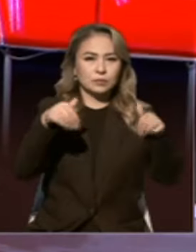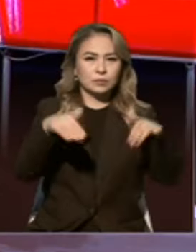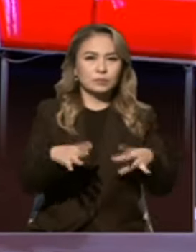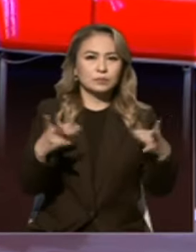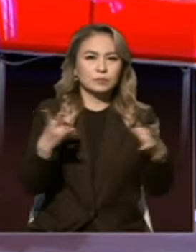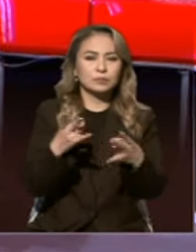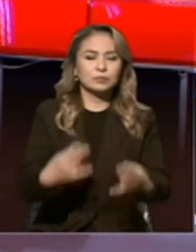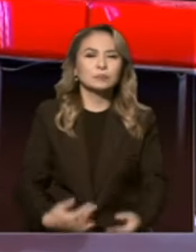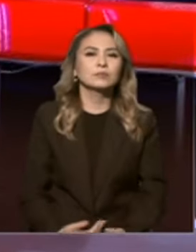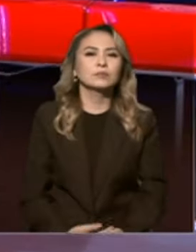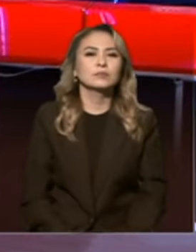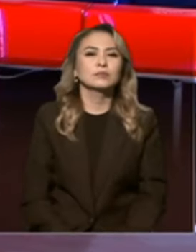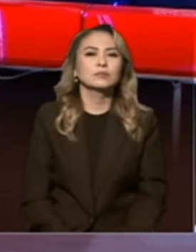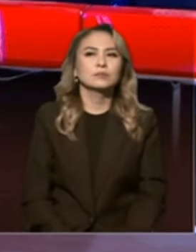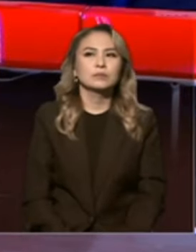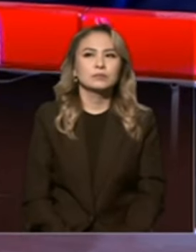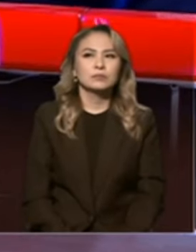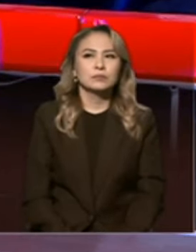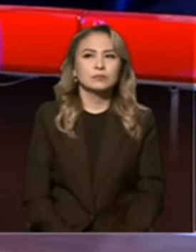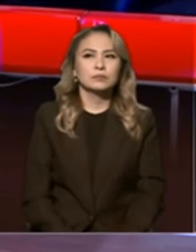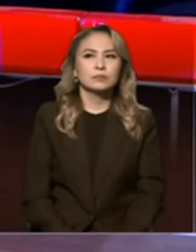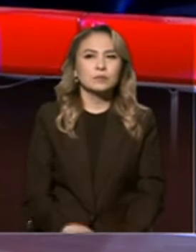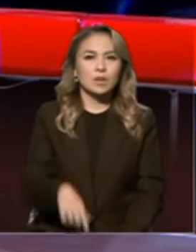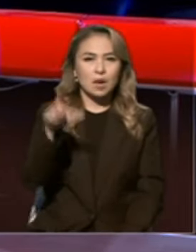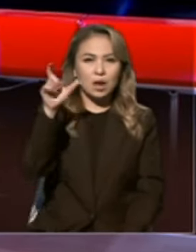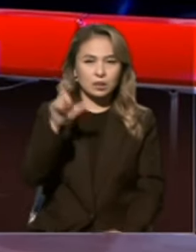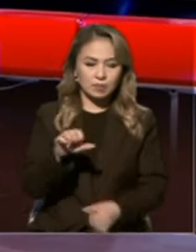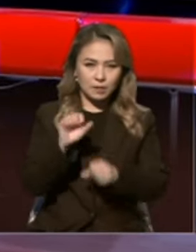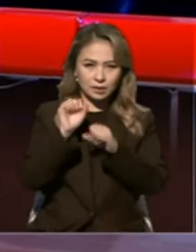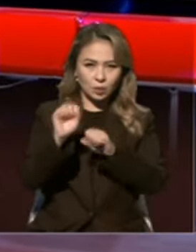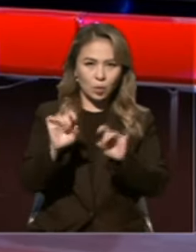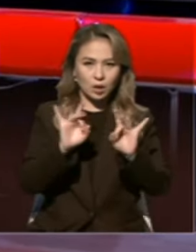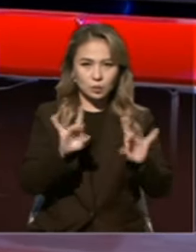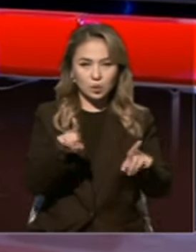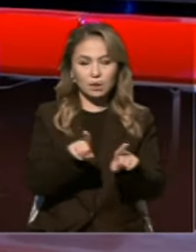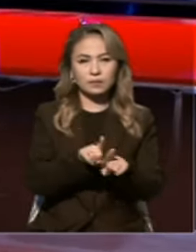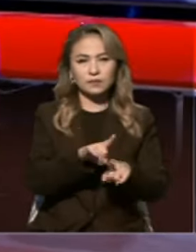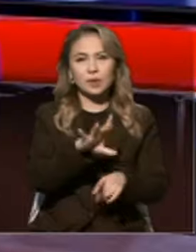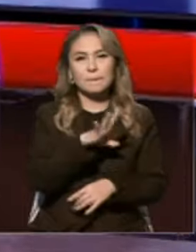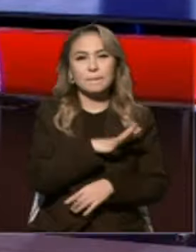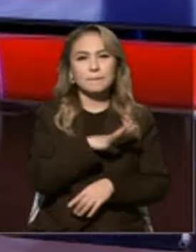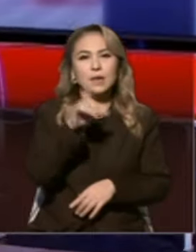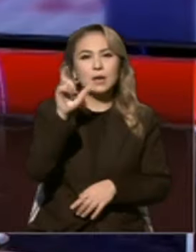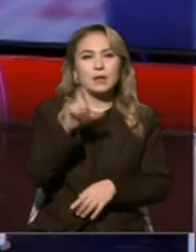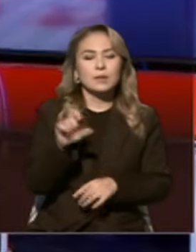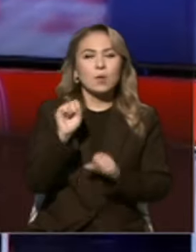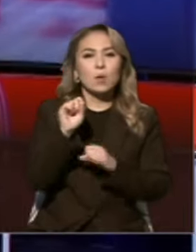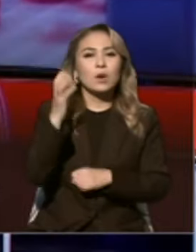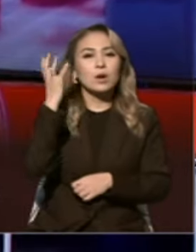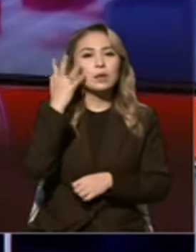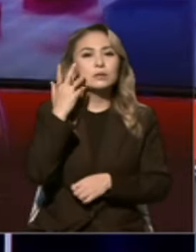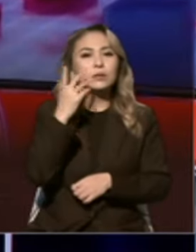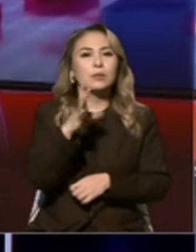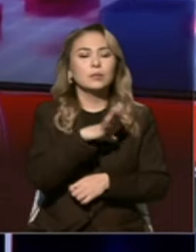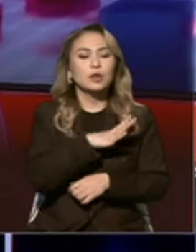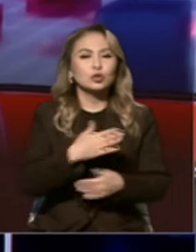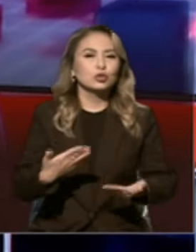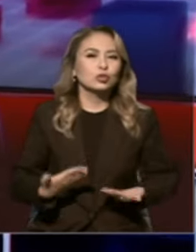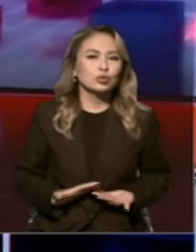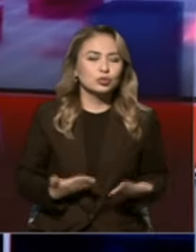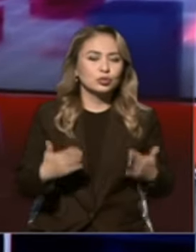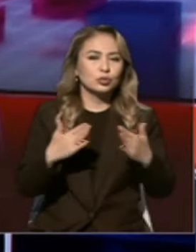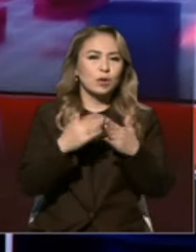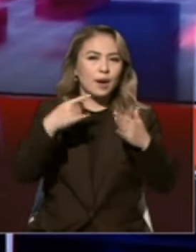керек. Біз жаңа азаматтық қорғаныс туралы айттық қой. Бір кездерде азаматтық қорғаныс кезінде тұрғын үйдің